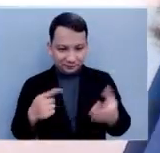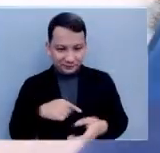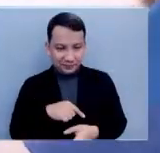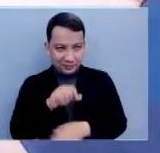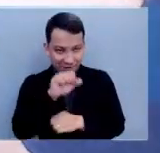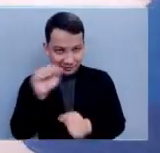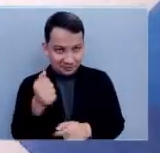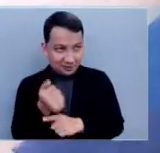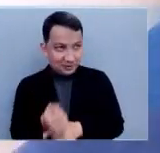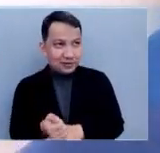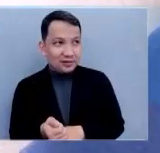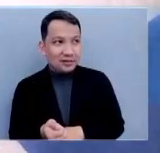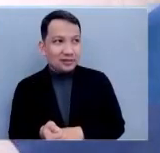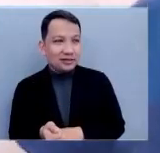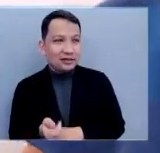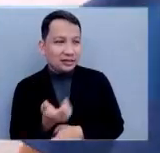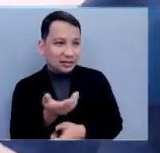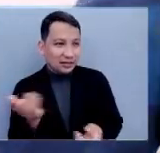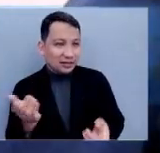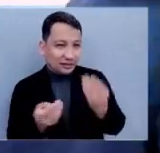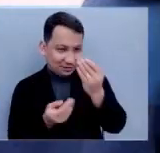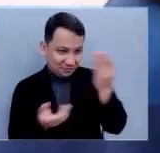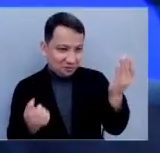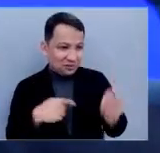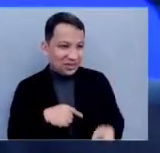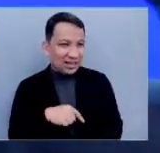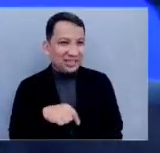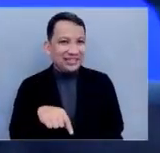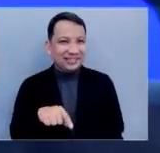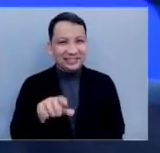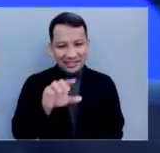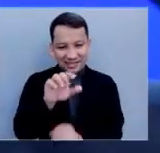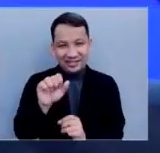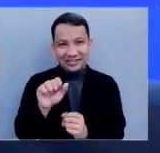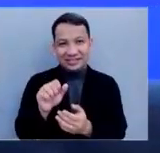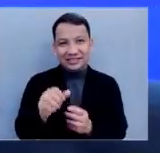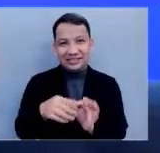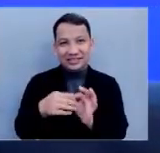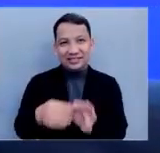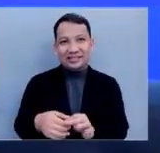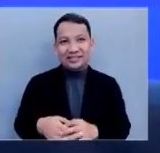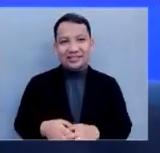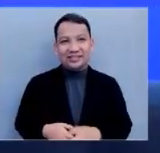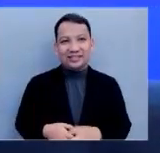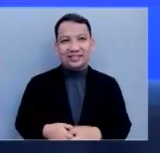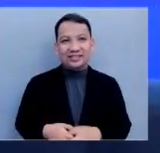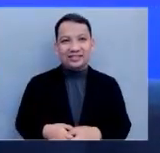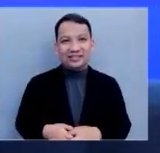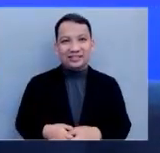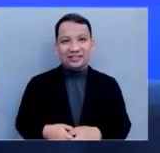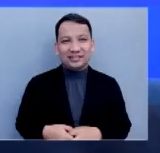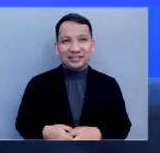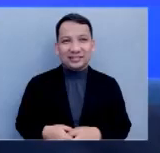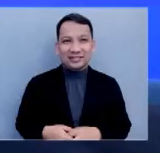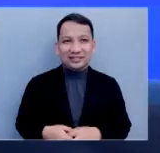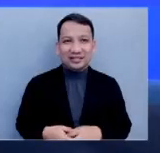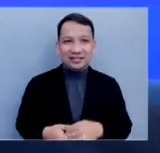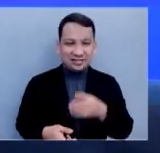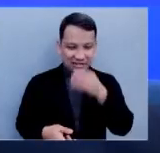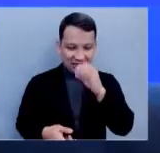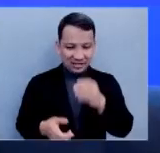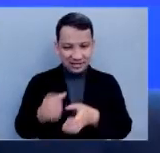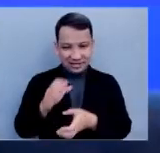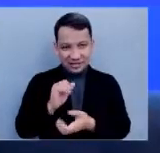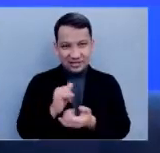eh. Oh, power na. Power na. Ang suggestion ko nga kapag, kunyari, kailangan nyo talaga ng energy ng bandang hapon, inom kayo ng, kunyari, kape. Inom ka ng